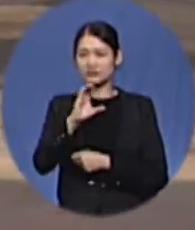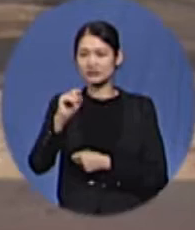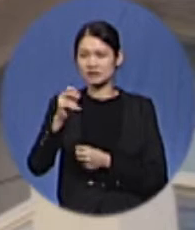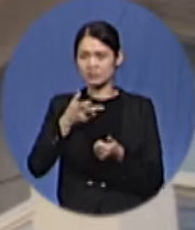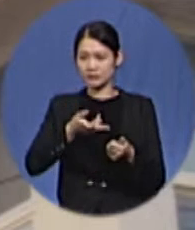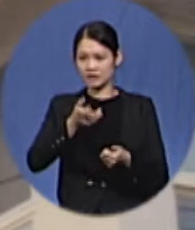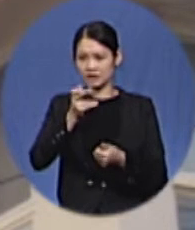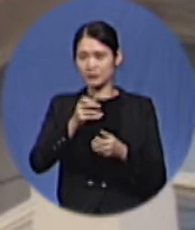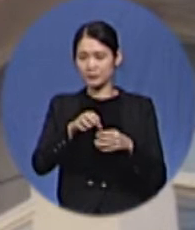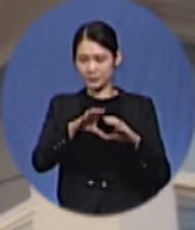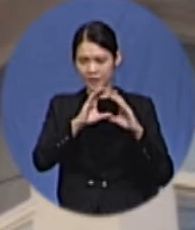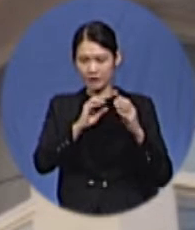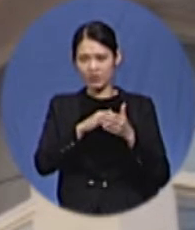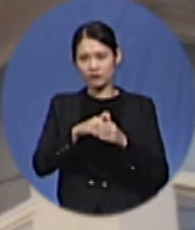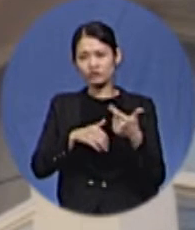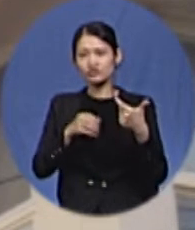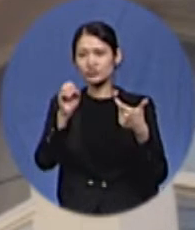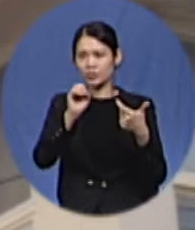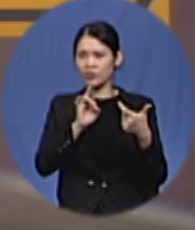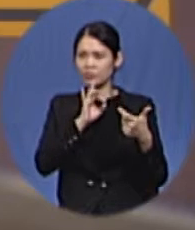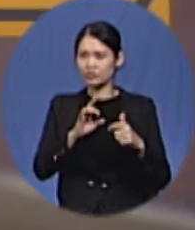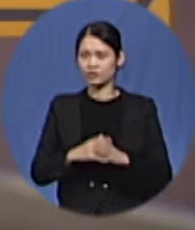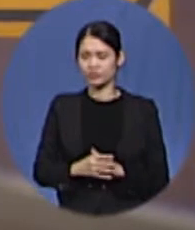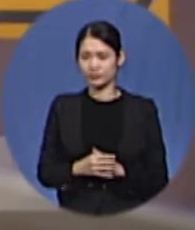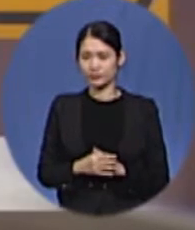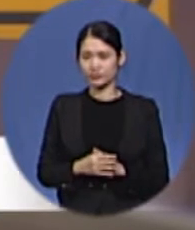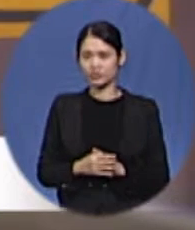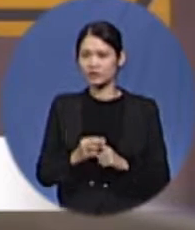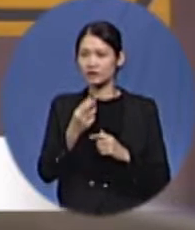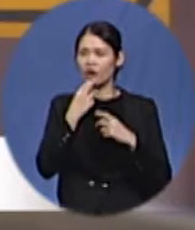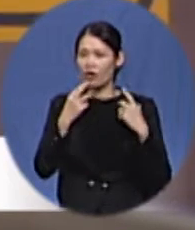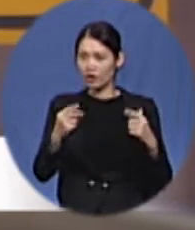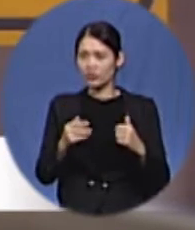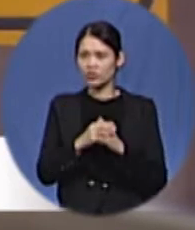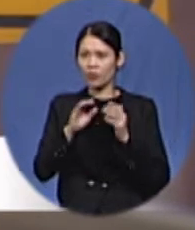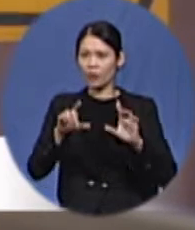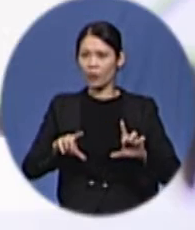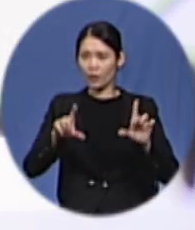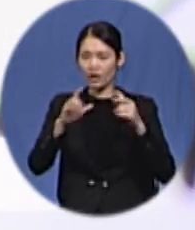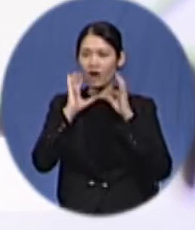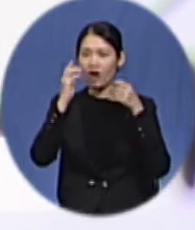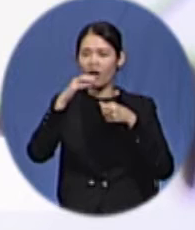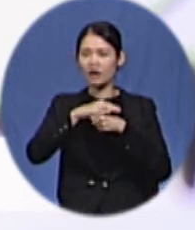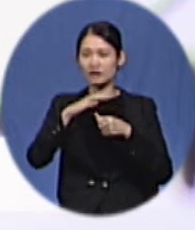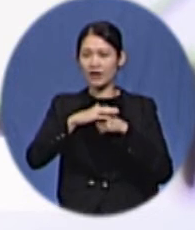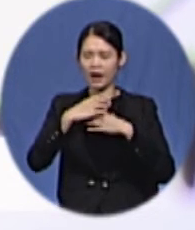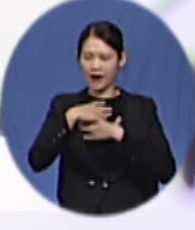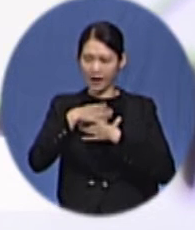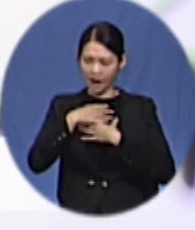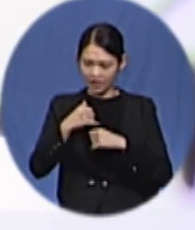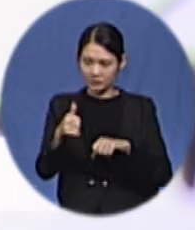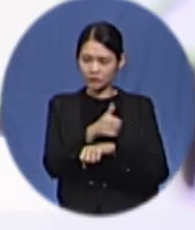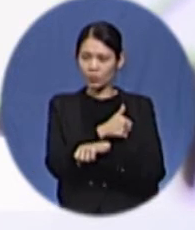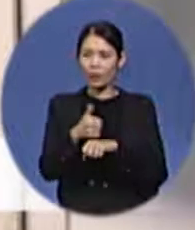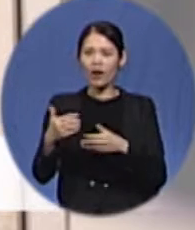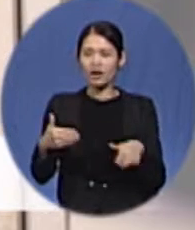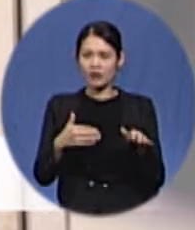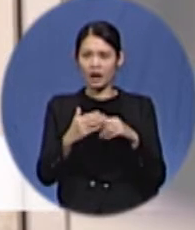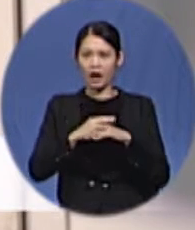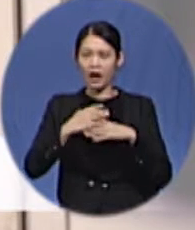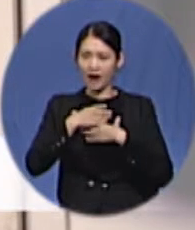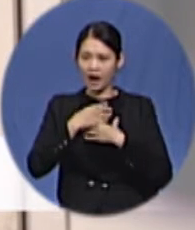곳은 60% 수준입니다. 경기도는 올해 어린이의 안전한 통학길을 만들고자